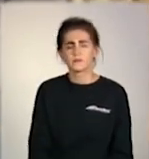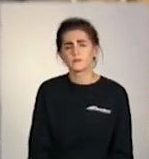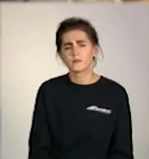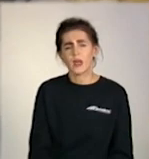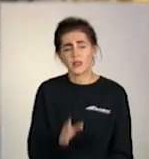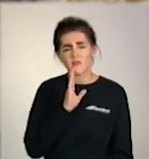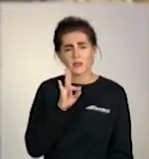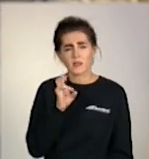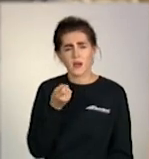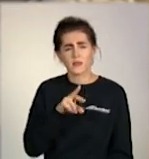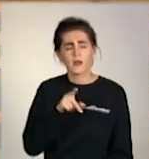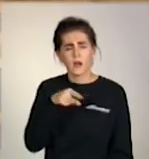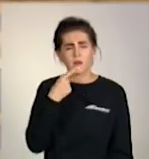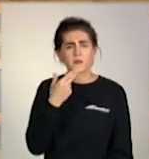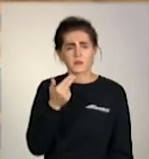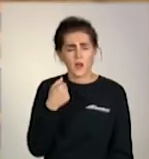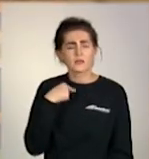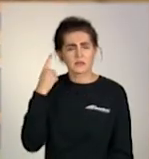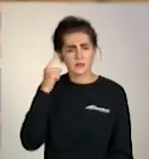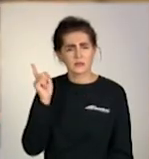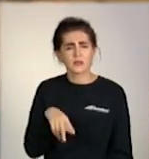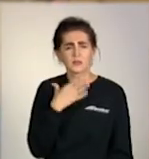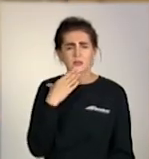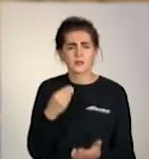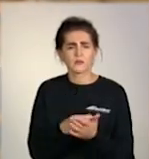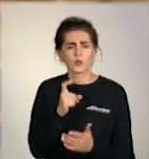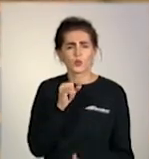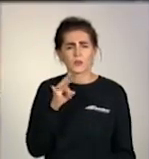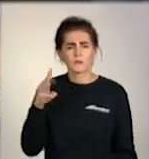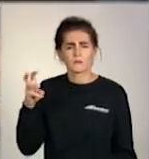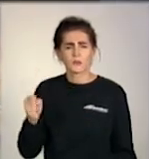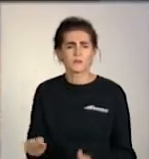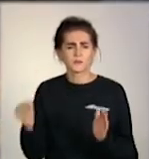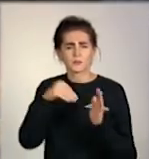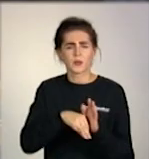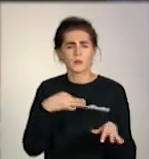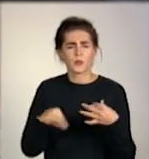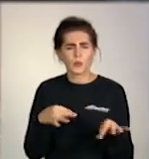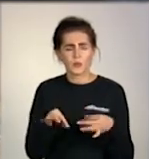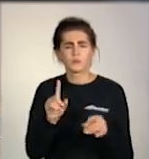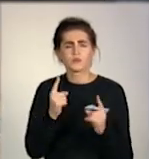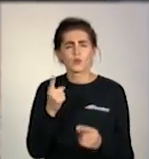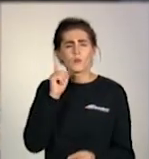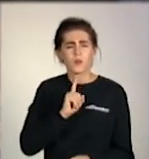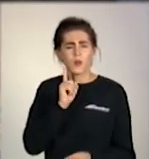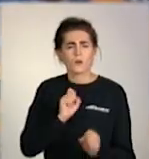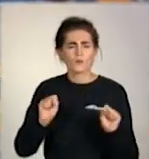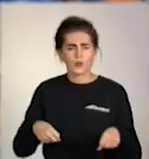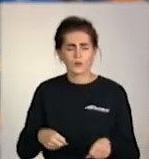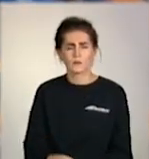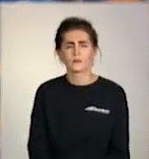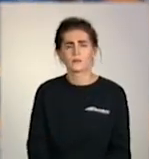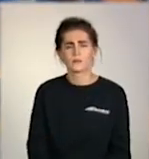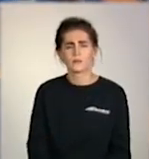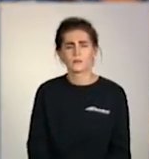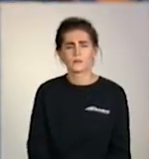Надія про таку ініціативу Кабміну вже знає. Свою форму одразу ж загорнула у поліетилен. Поки можна. Якщо він